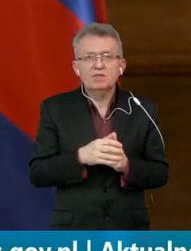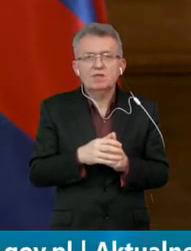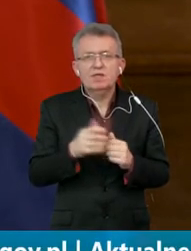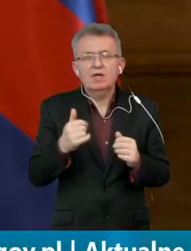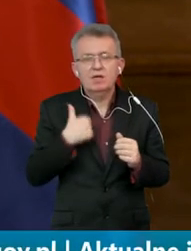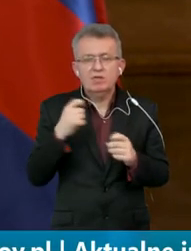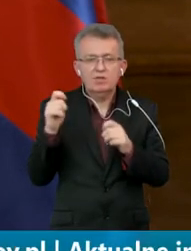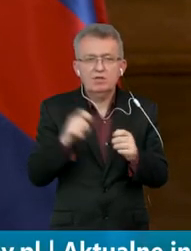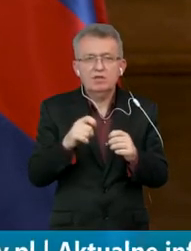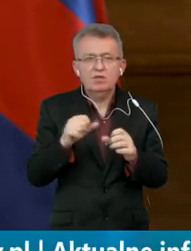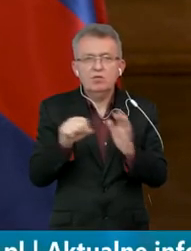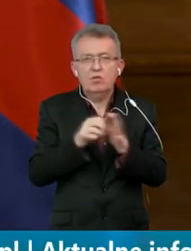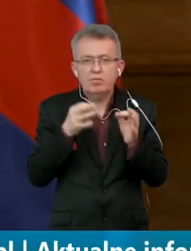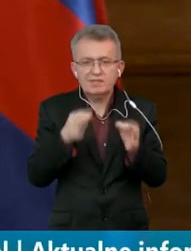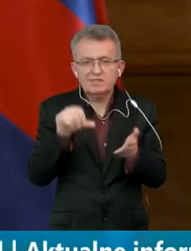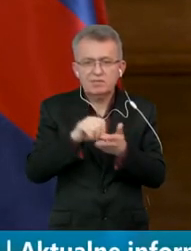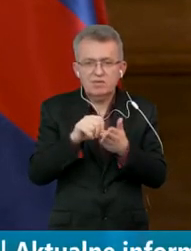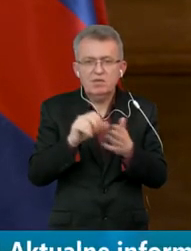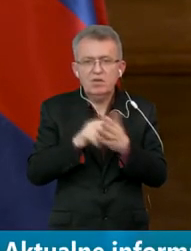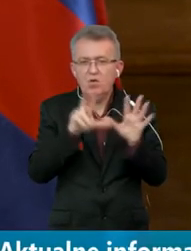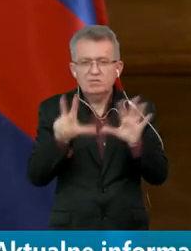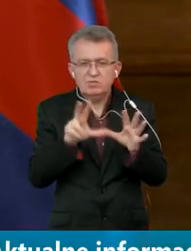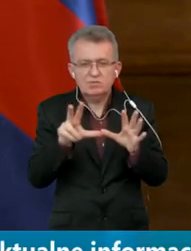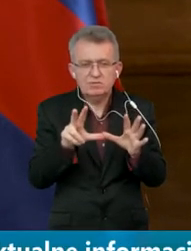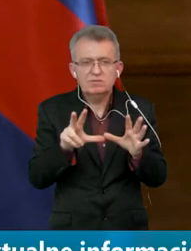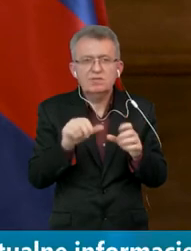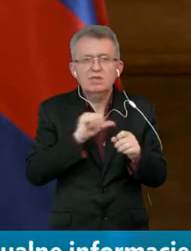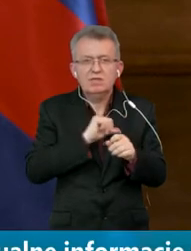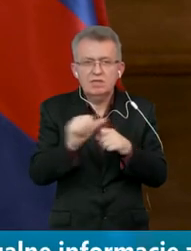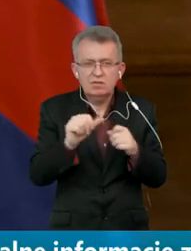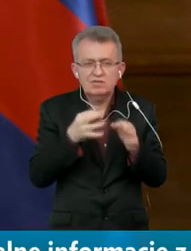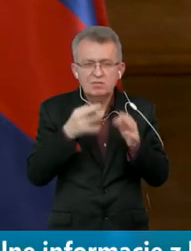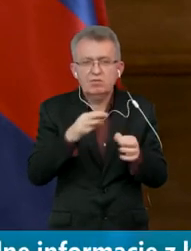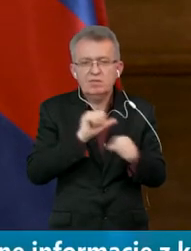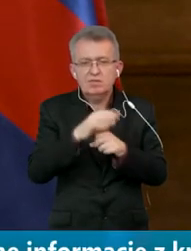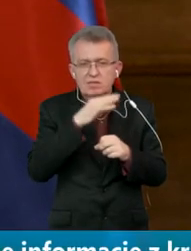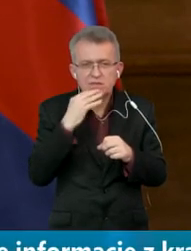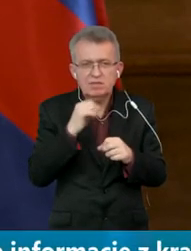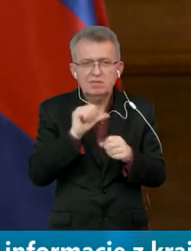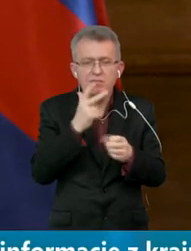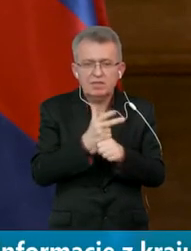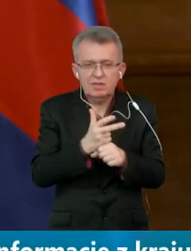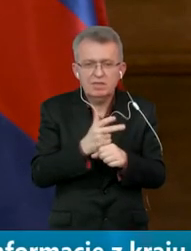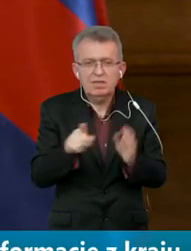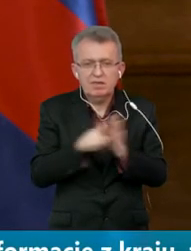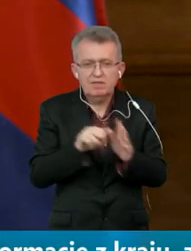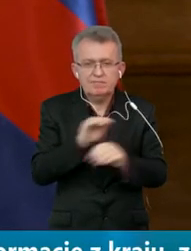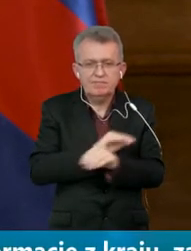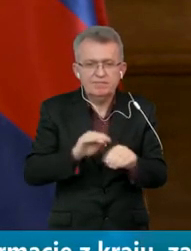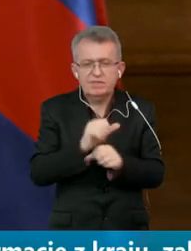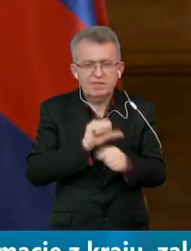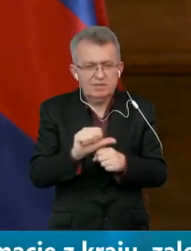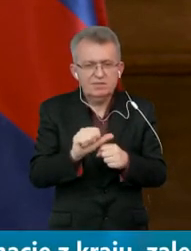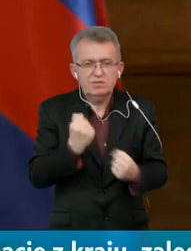Zniechęcamy do przyjeżdżania do pracy do ścisłego centrum na 8 godzin, bo to rzeczywiście z punktu widzenia ilości samochodów i miejsc parkingowych dla rotacji jest bardzo,